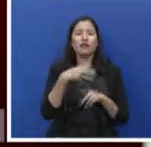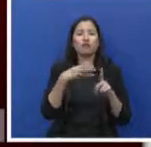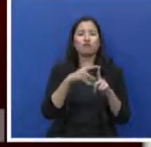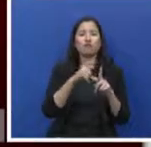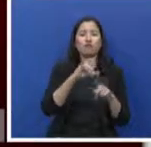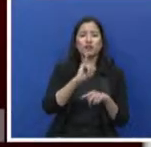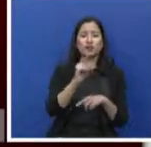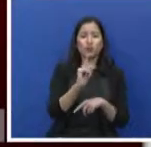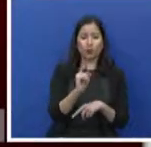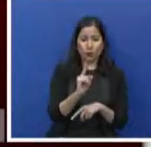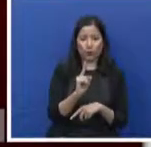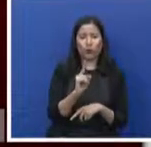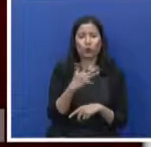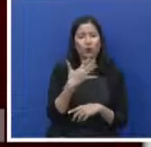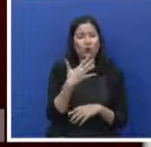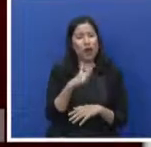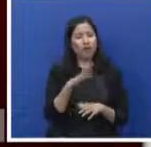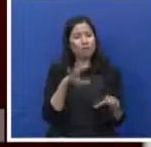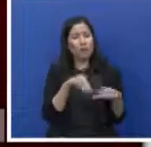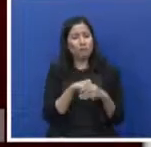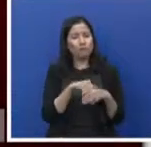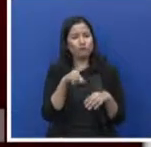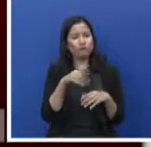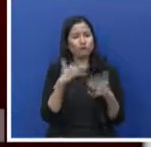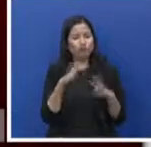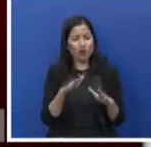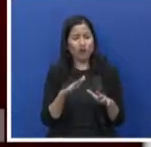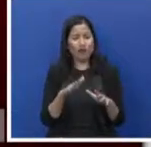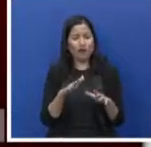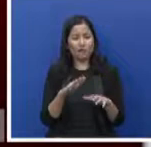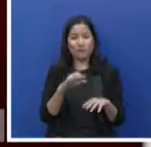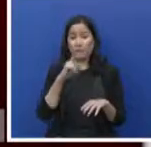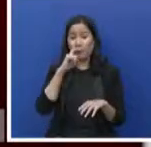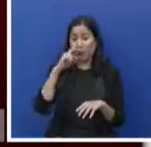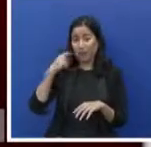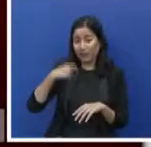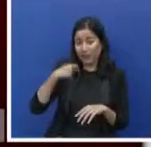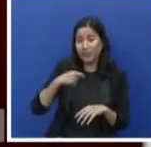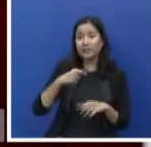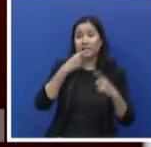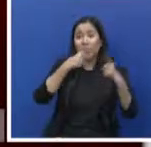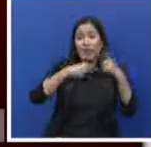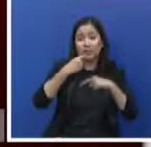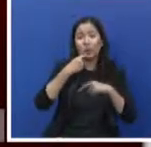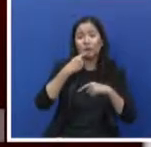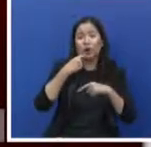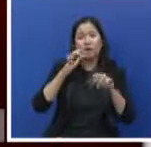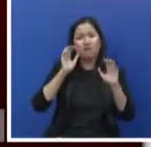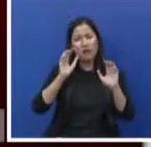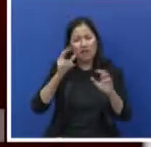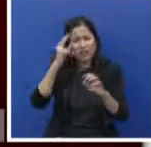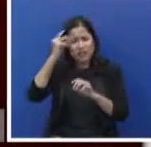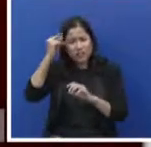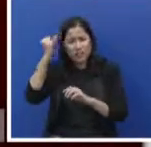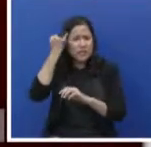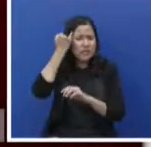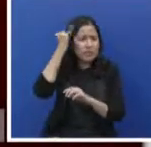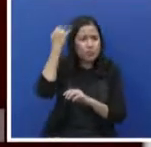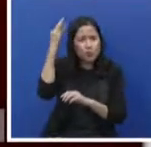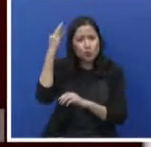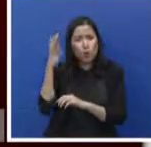yang sudah berkenan untuk bergabung bersama kita. Tadi Pak Menteri juga sudah menjelaskan betapa banyak sekali inovasi yang saat ini